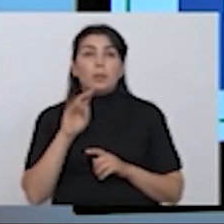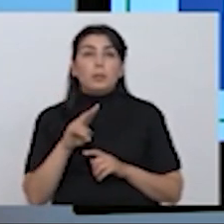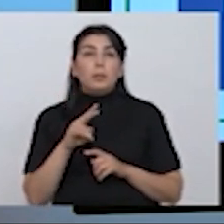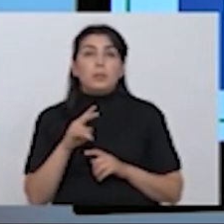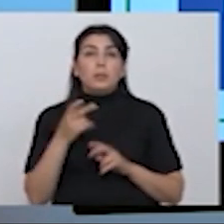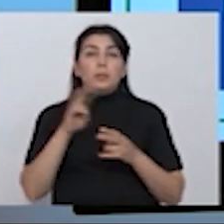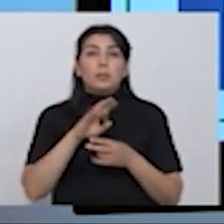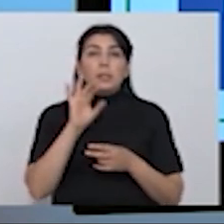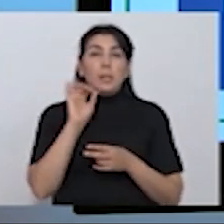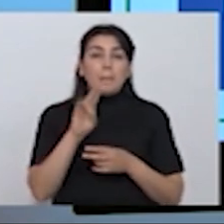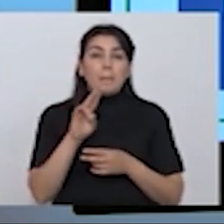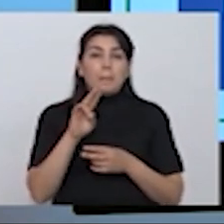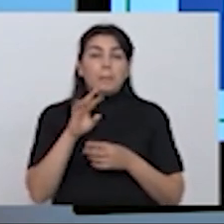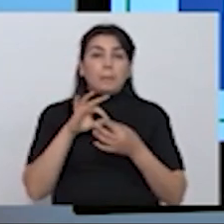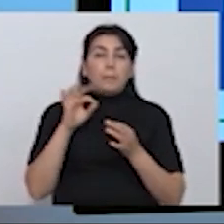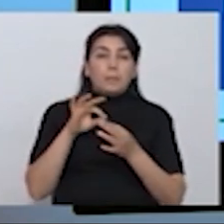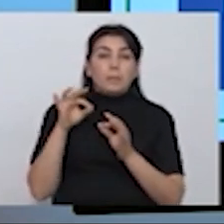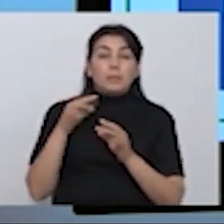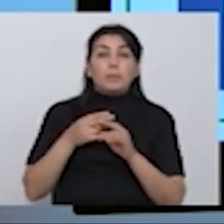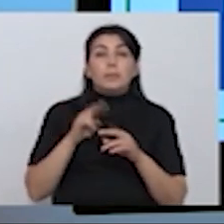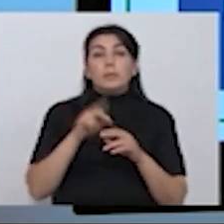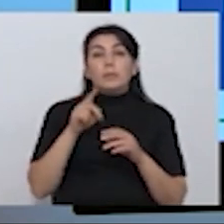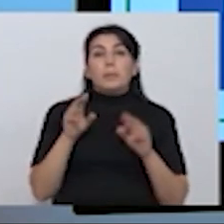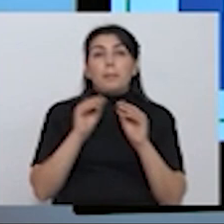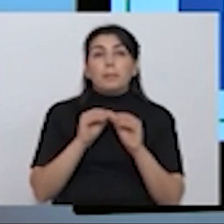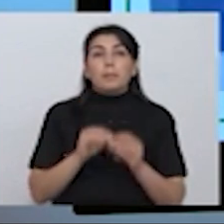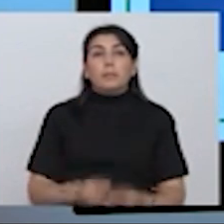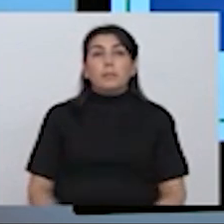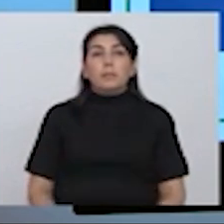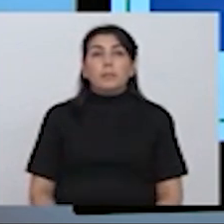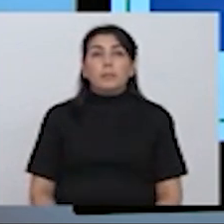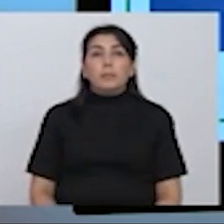kelgan ipchalar sentromeraga kelib birikadi.